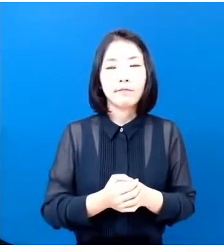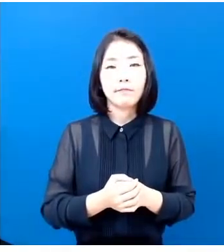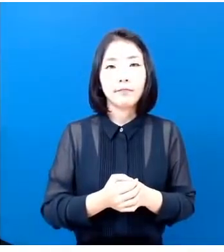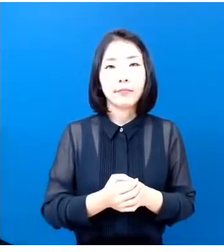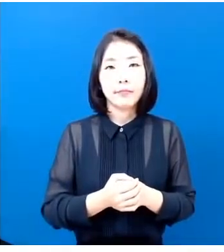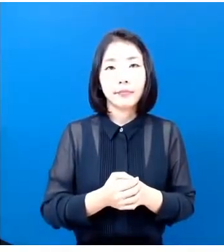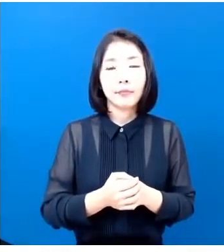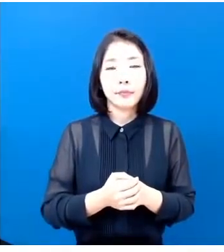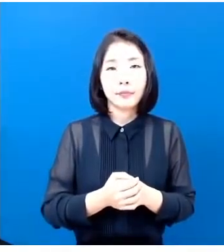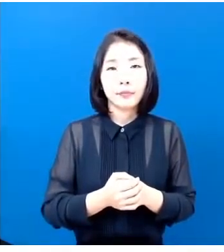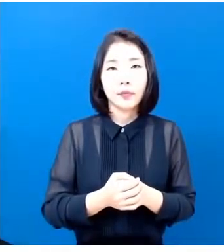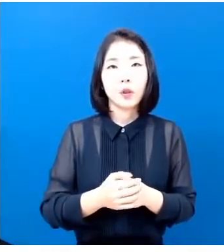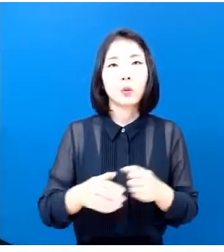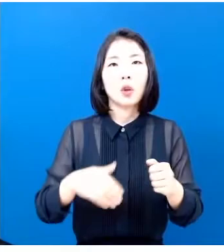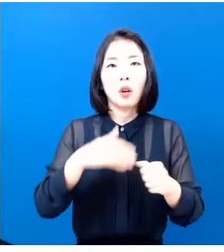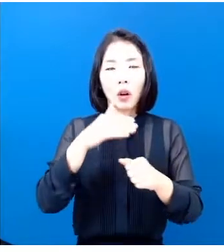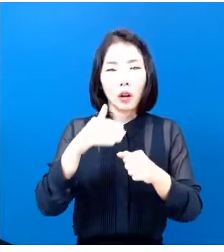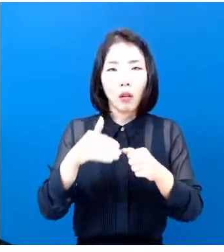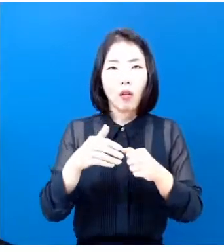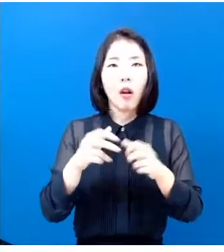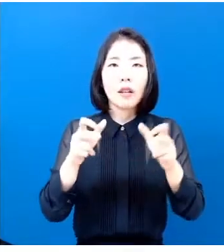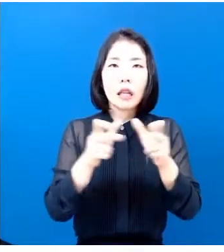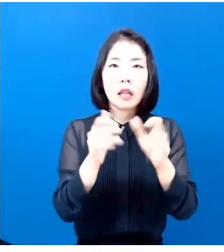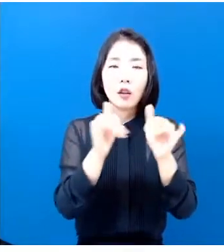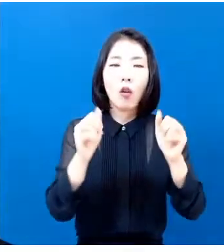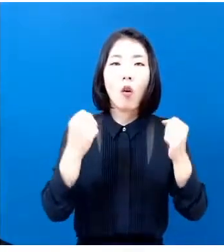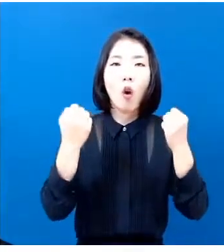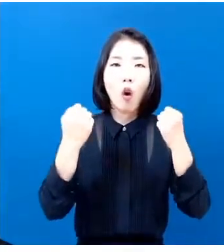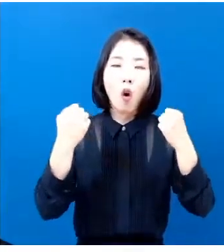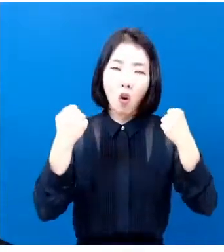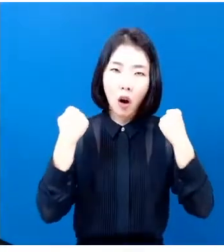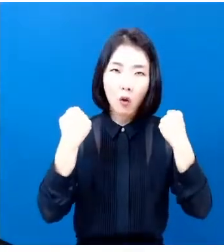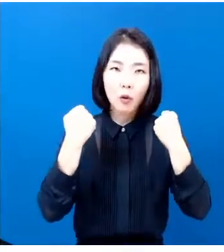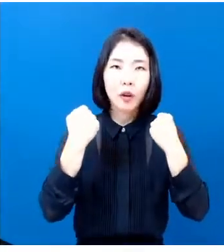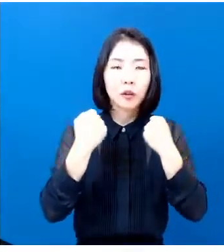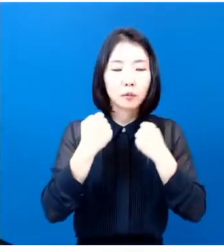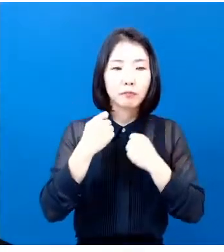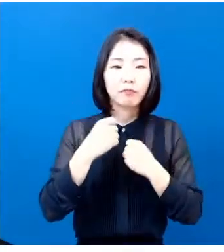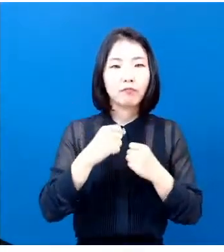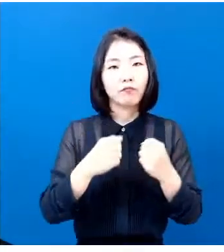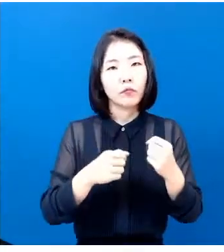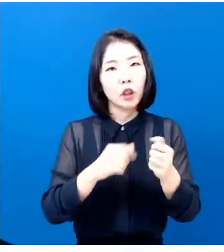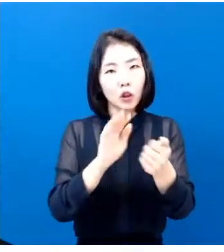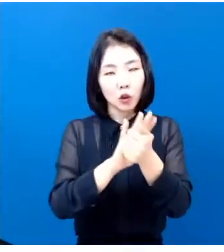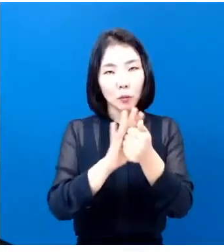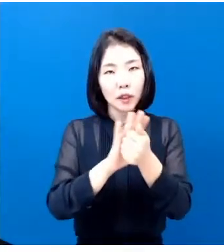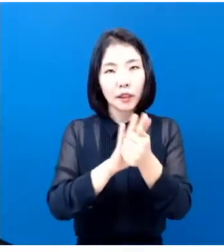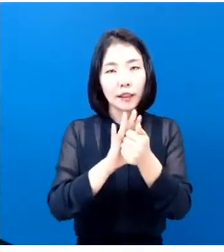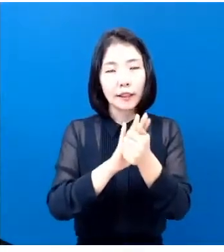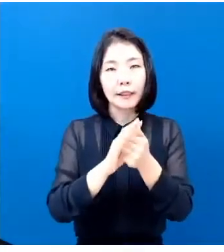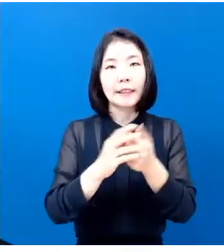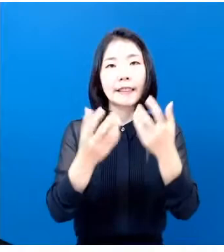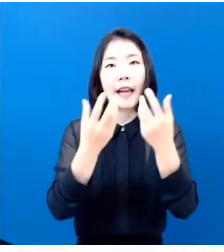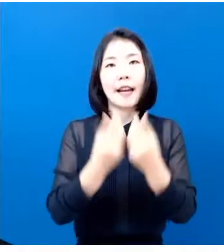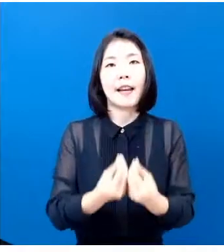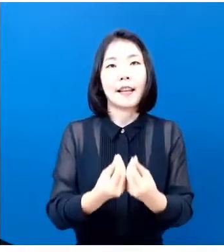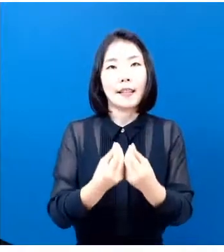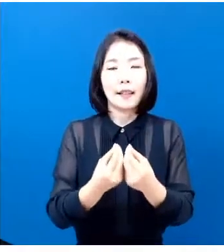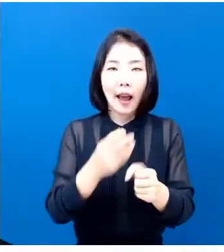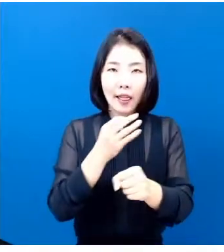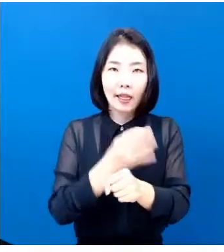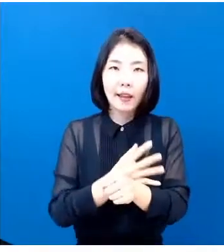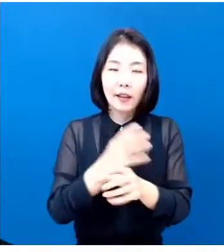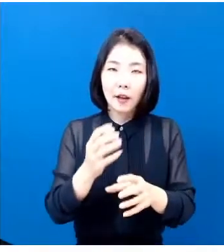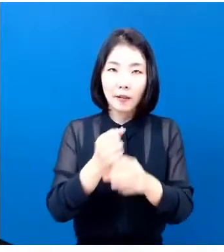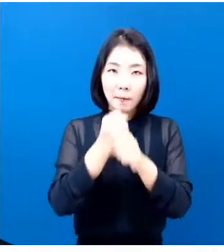이러한 상황 속에서 장애인들의 건강을 위한 서비스 방법을 모색하고 실천한 사례를 지금부터 간단히 공유하도록